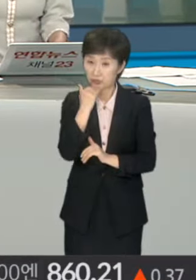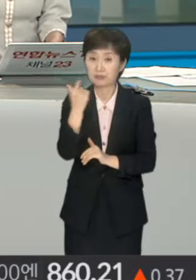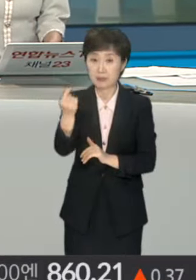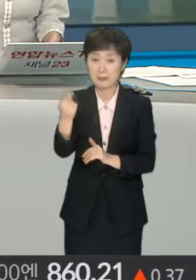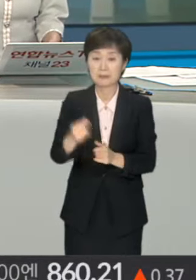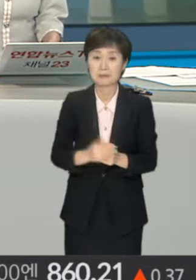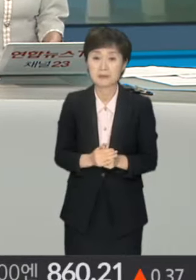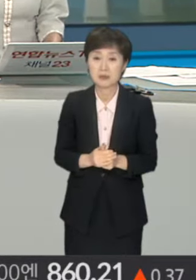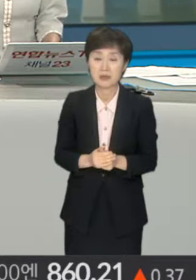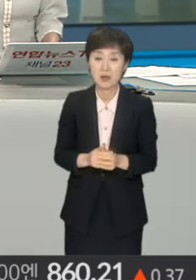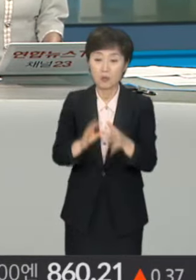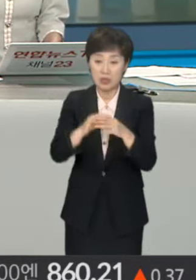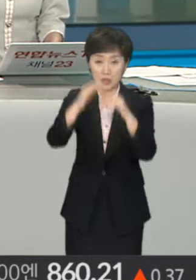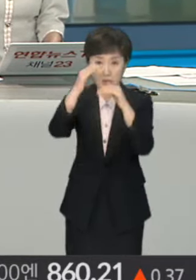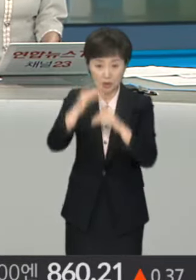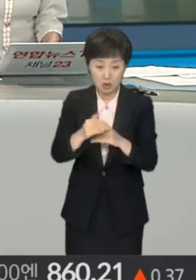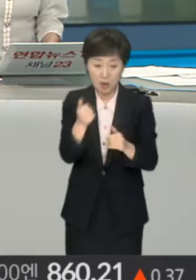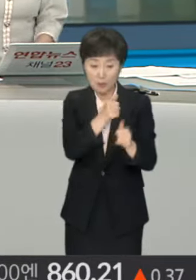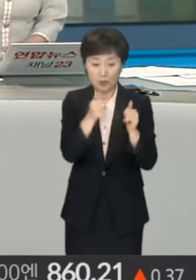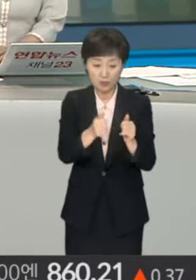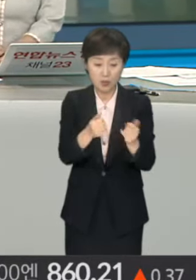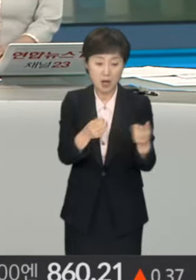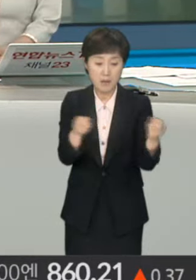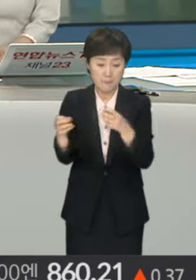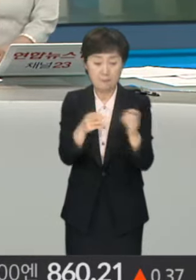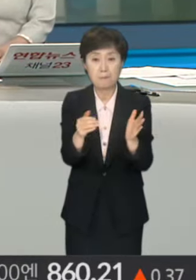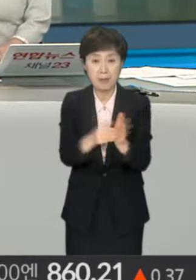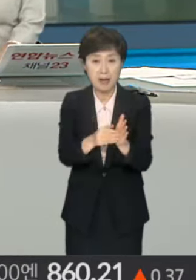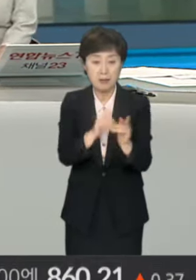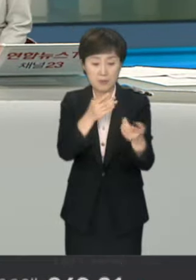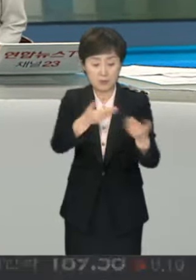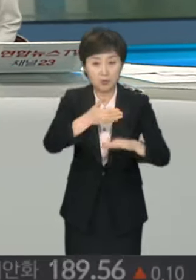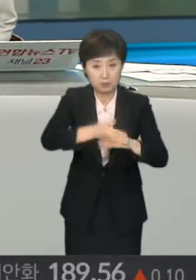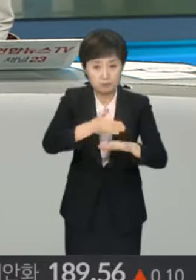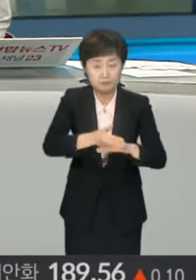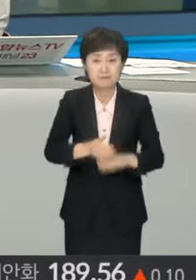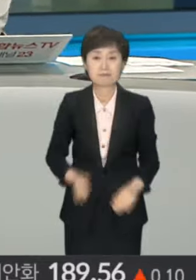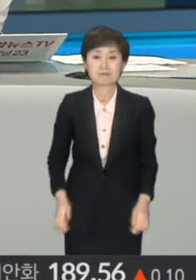발표를 했습니다. 관련 내용을 허주연 변호사와 함께 짚어봤습니다. 고맙습니다. 감사합니다.